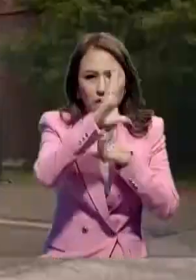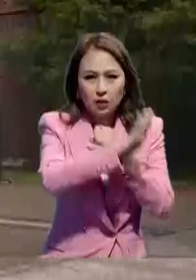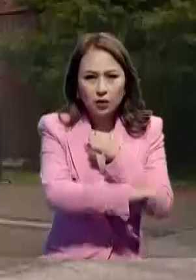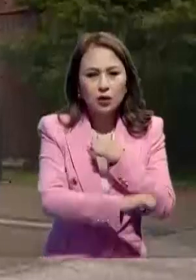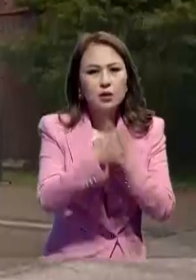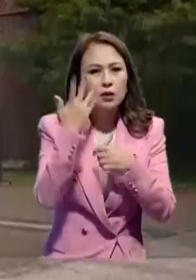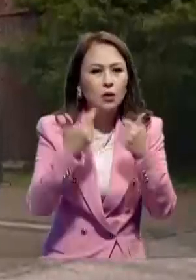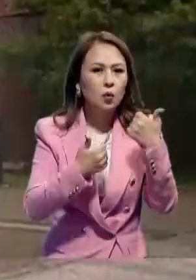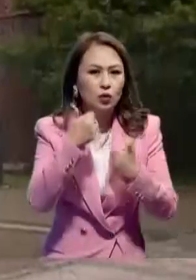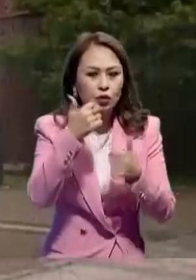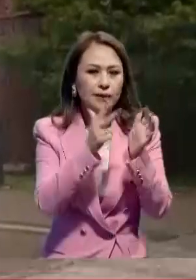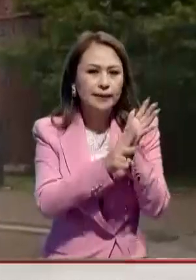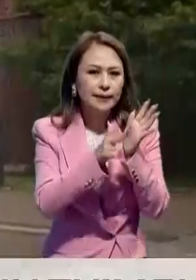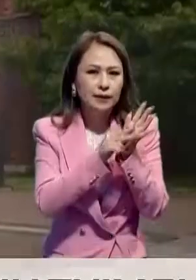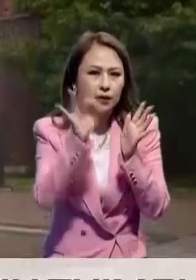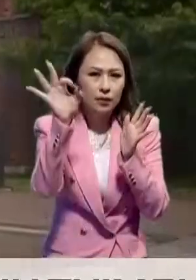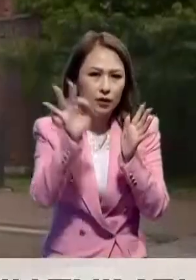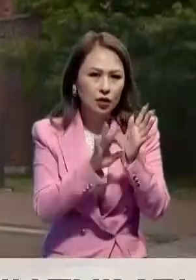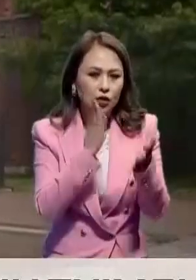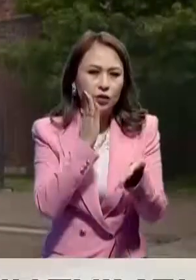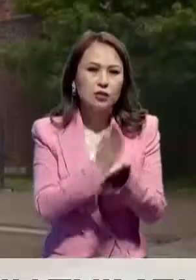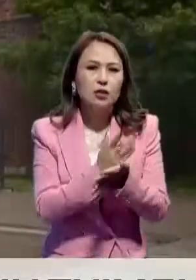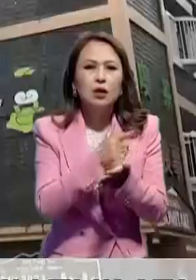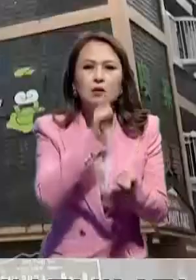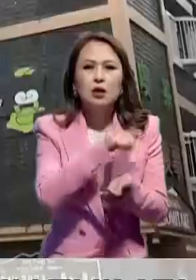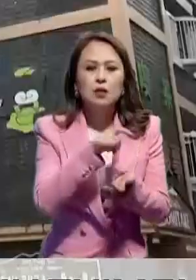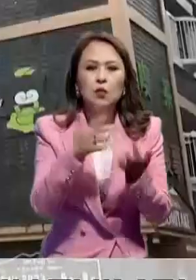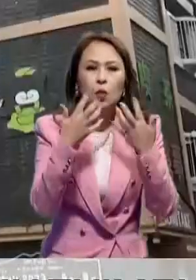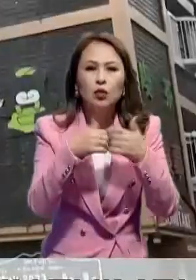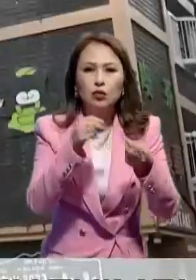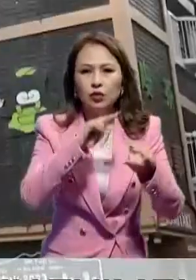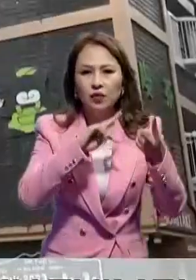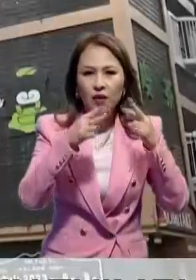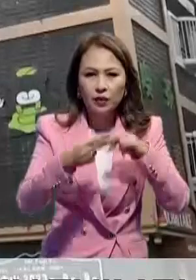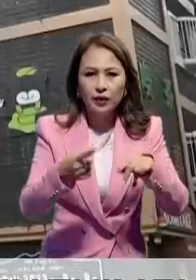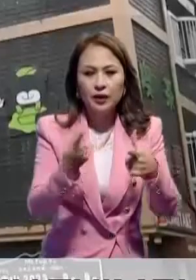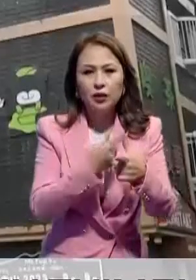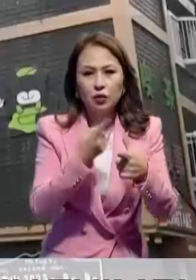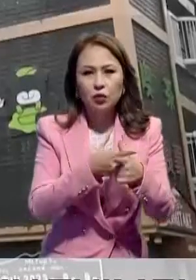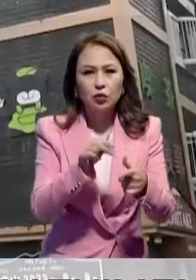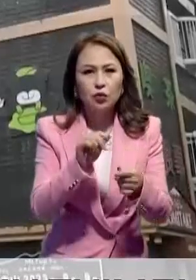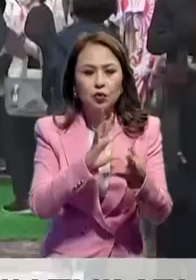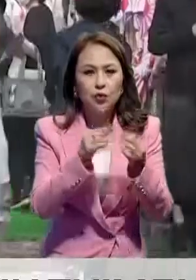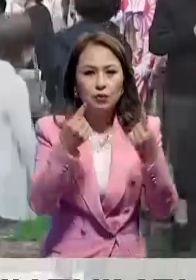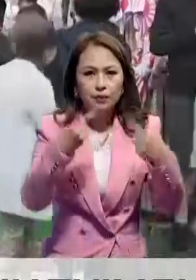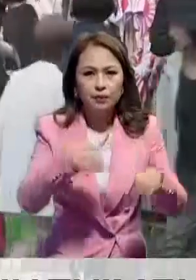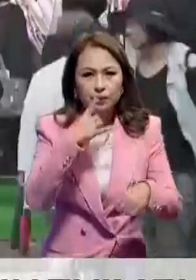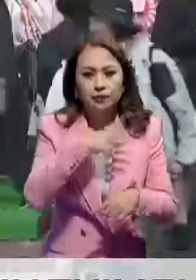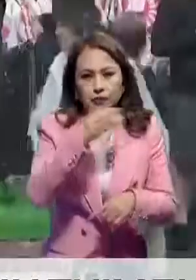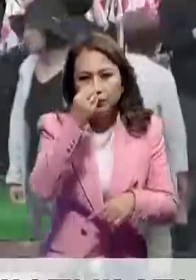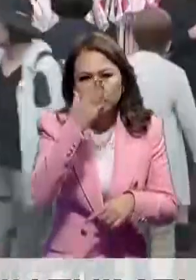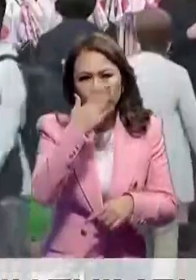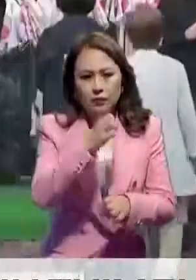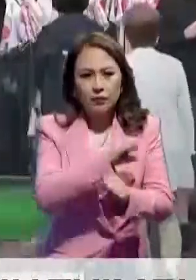сол кезеңмен салыстырғандағы көрсеткіштердің 80%-не жеткен. Сарапшылар оған ұлттық валюта иенаның құнсыздануы себеп